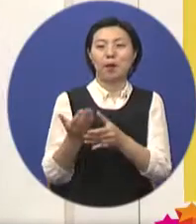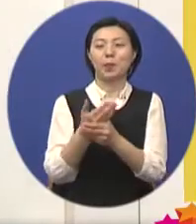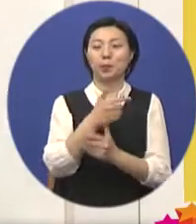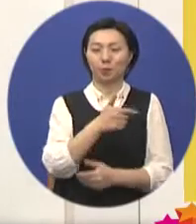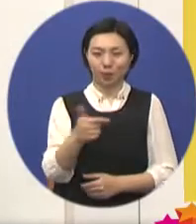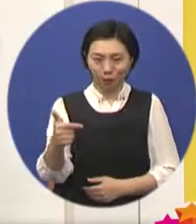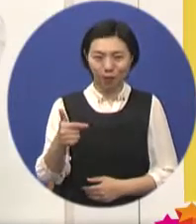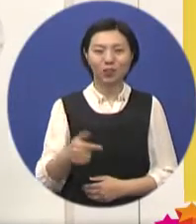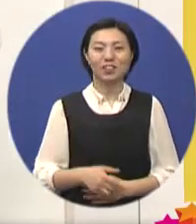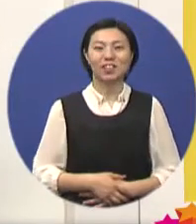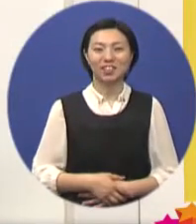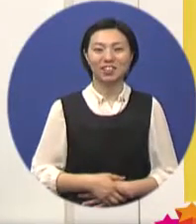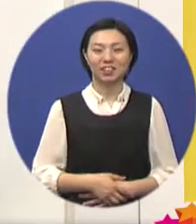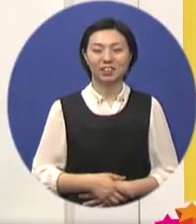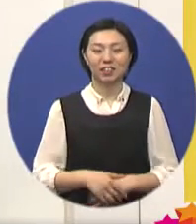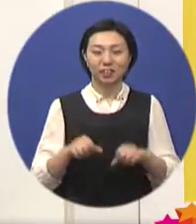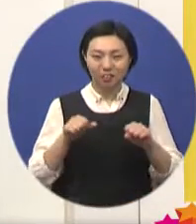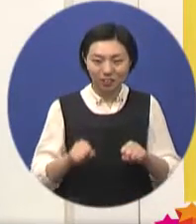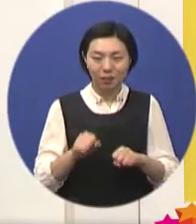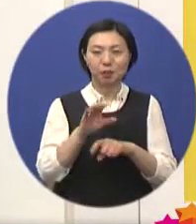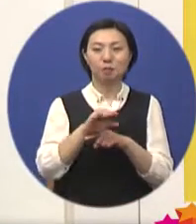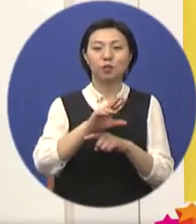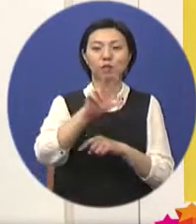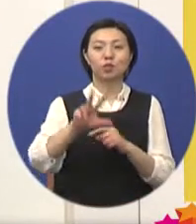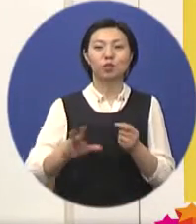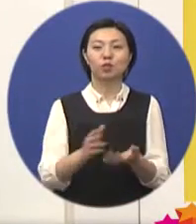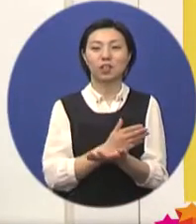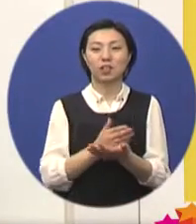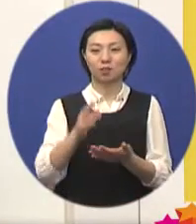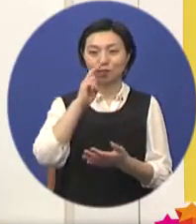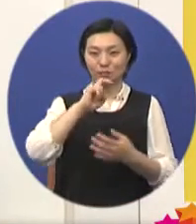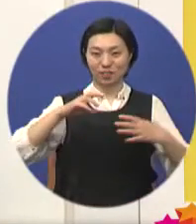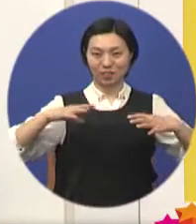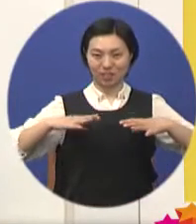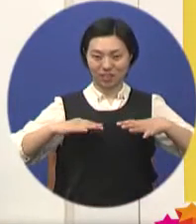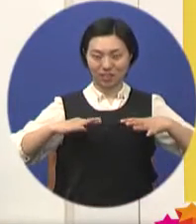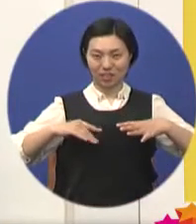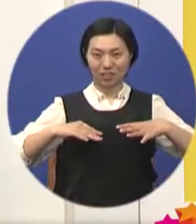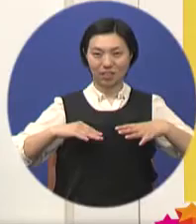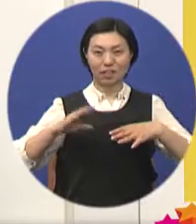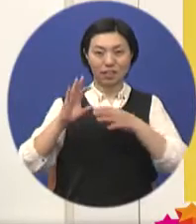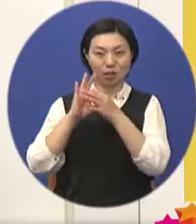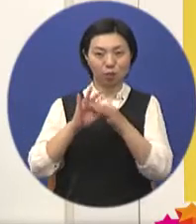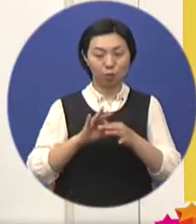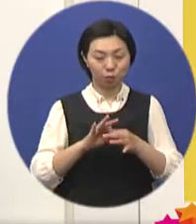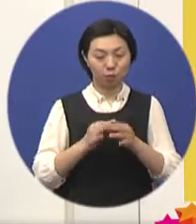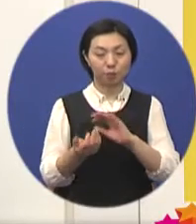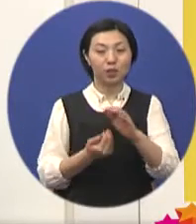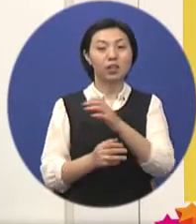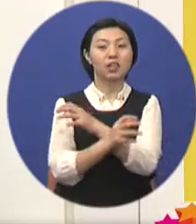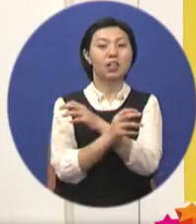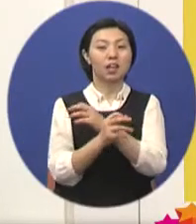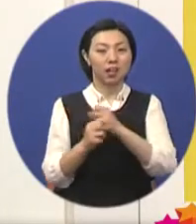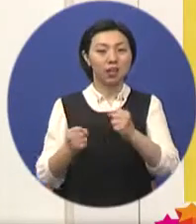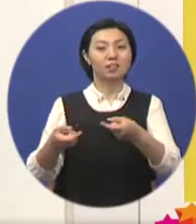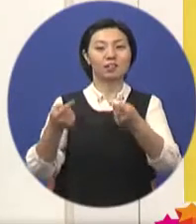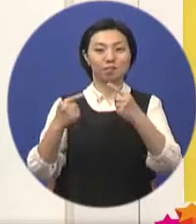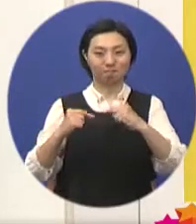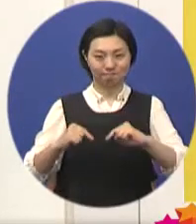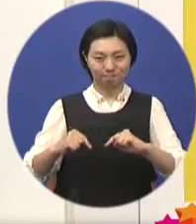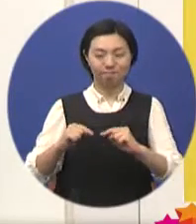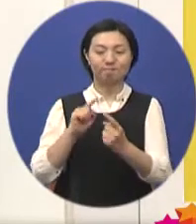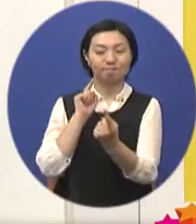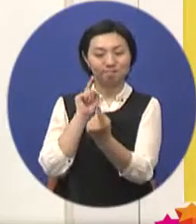물어보세요. 네. 자, 생방송 전국 나눔 노래자랑 네. 계속해서 또 예약 참여자 만나볼까요? 네.